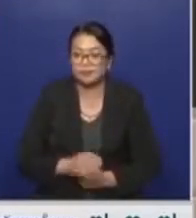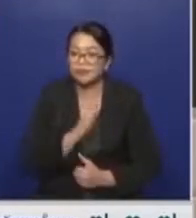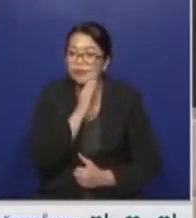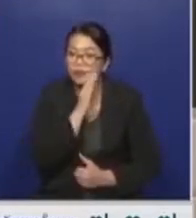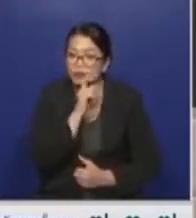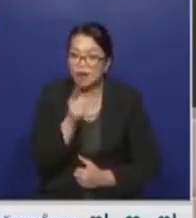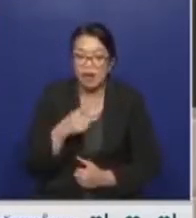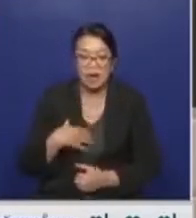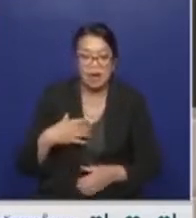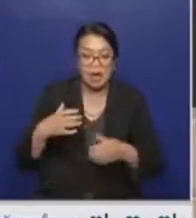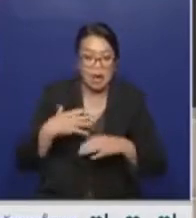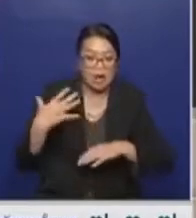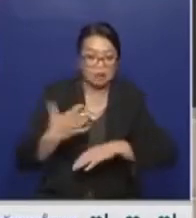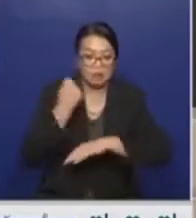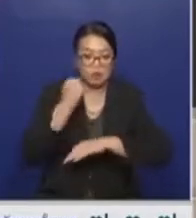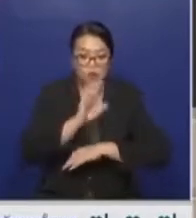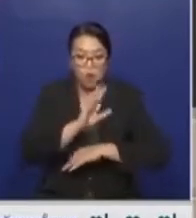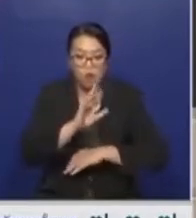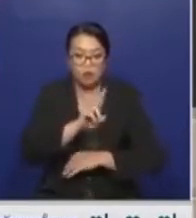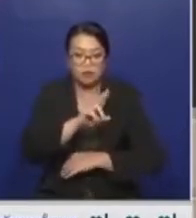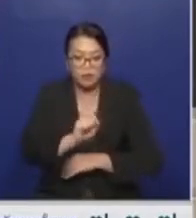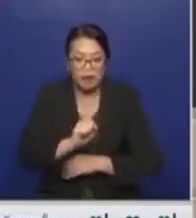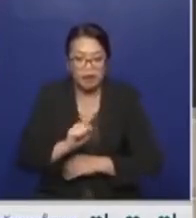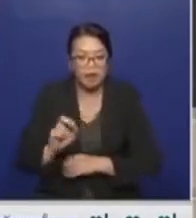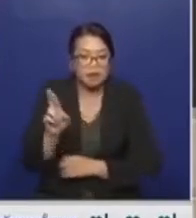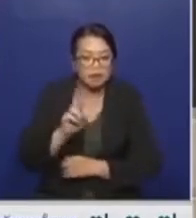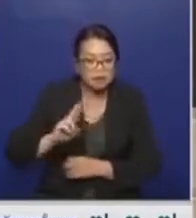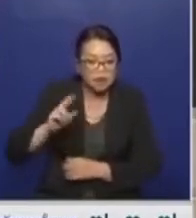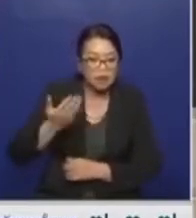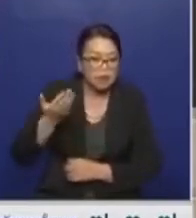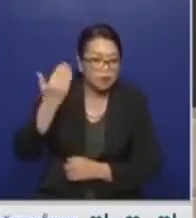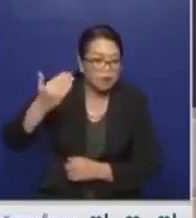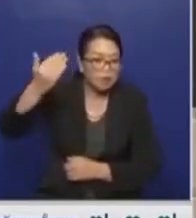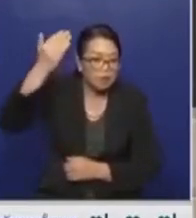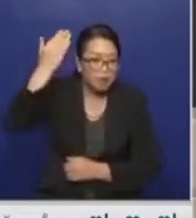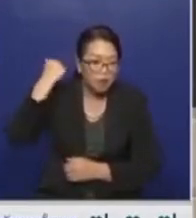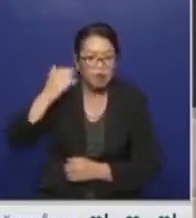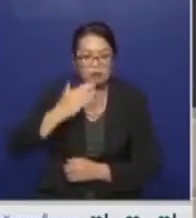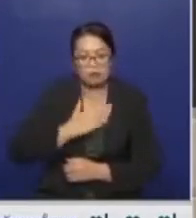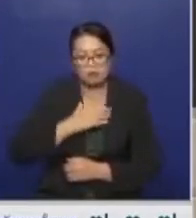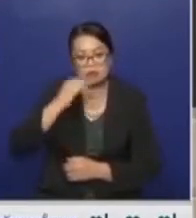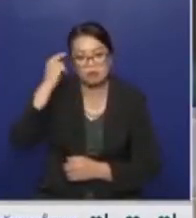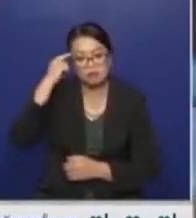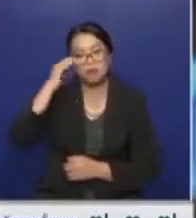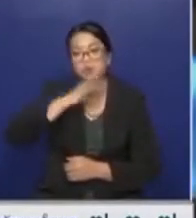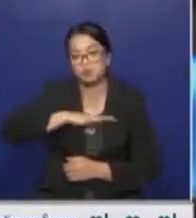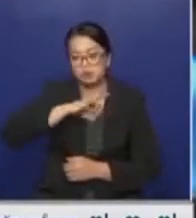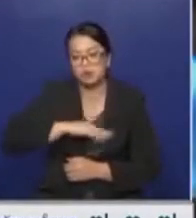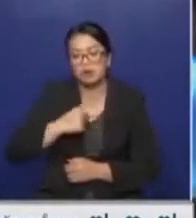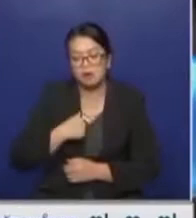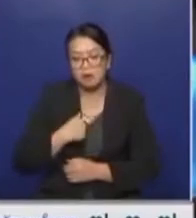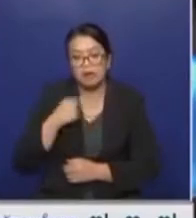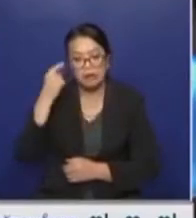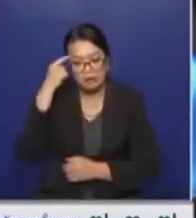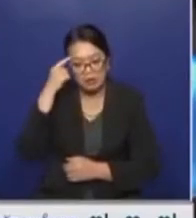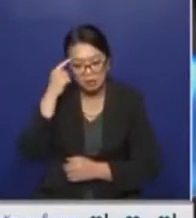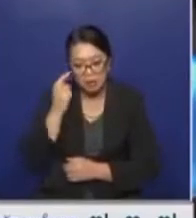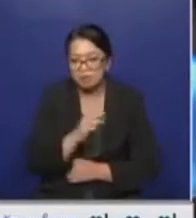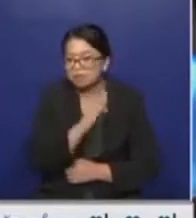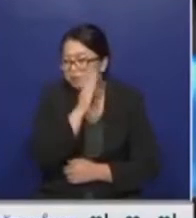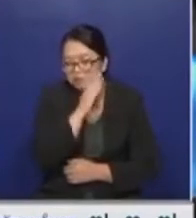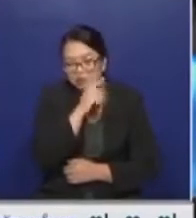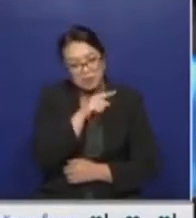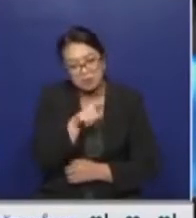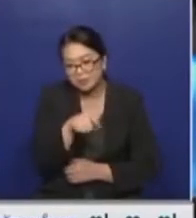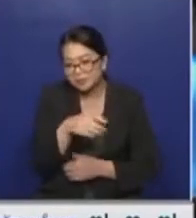เผด็จการรัฐสภาที่ใช้กันในเมื่อก่อนนะคะดิฉันก็อยากจะบอกว่าจริงๆแล้วมันเป็นวาทกรรมจอมปลอมค่ะท่านประธ